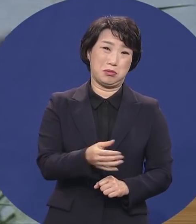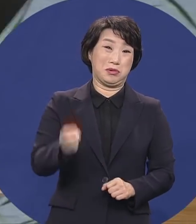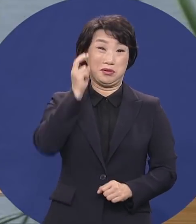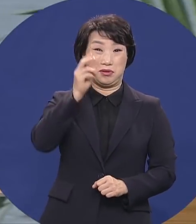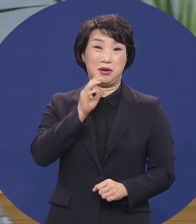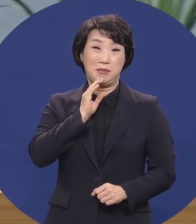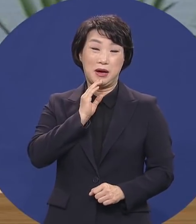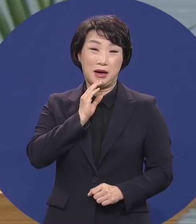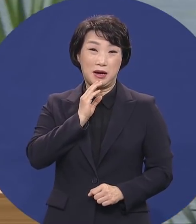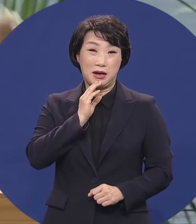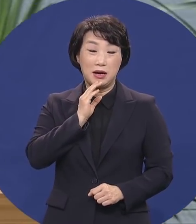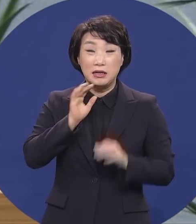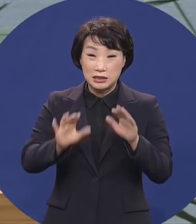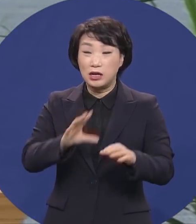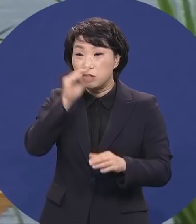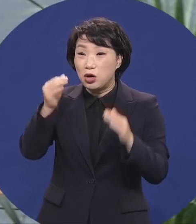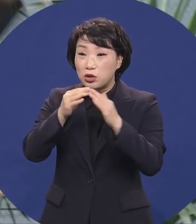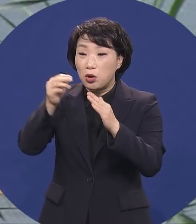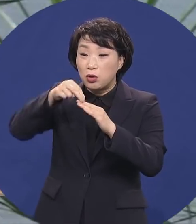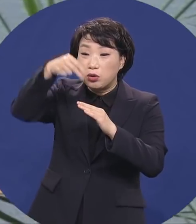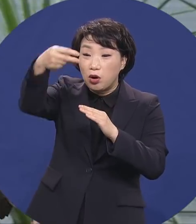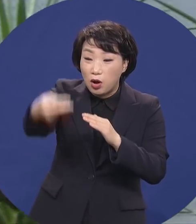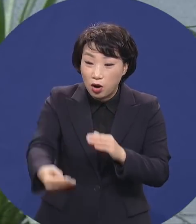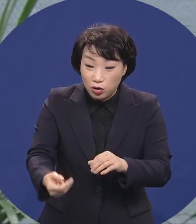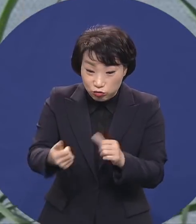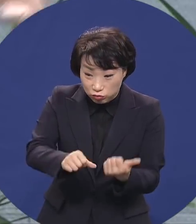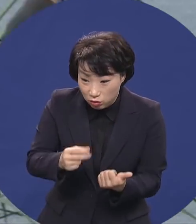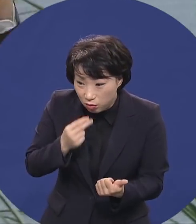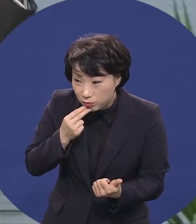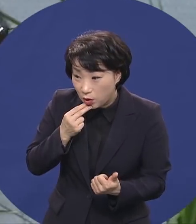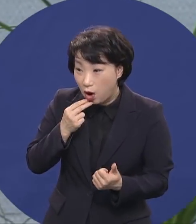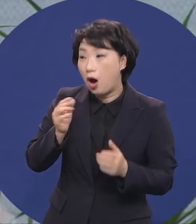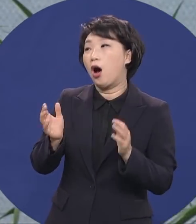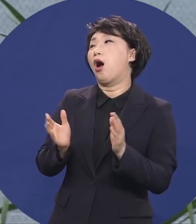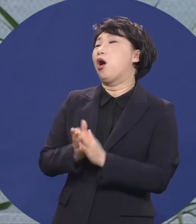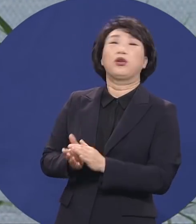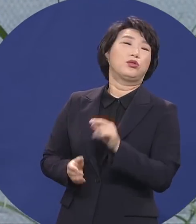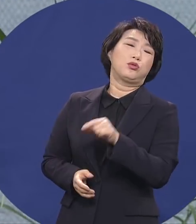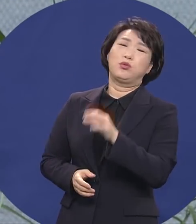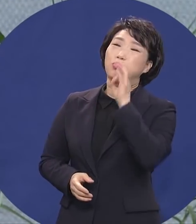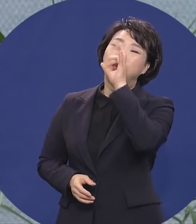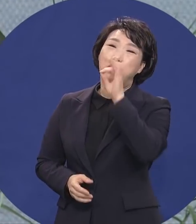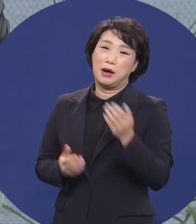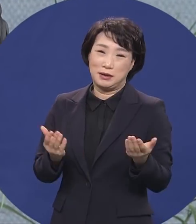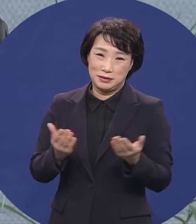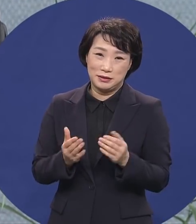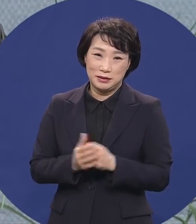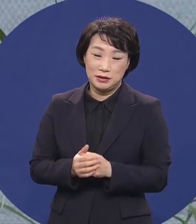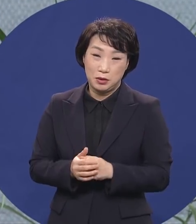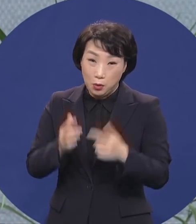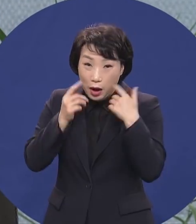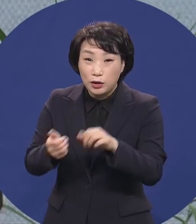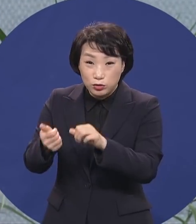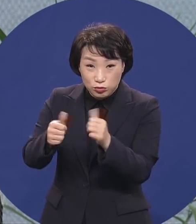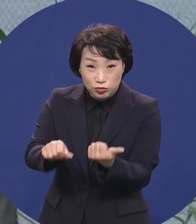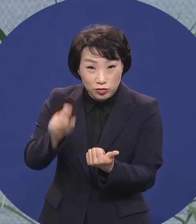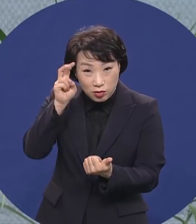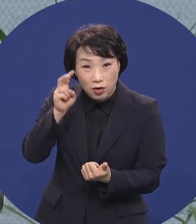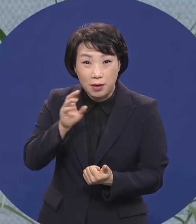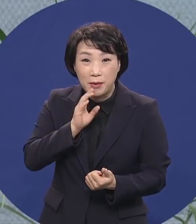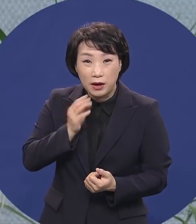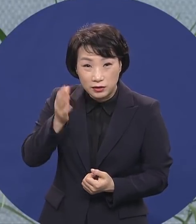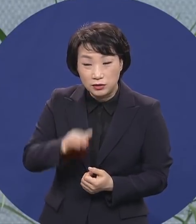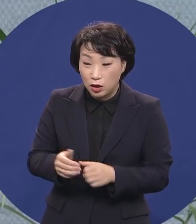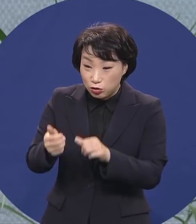이건 성전 꼭대기에서 떨어져서 안 죽었다 있을 수가 없어요. 이건 꼭 죽을 수밖에 없어요. 근데